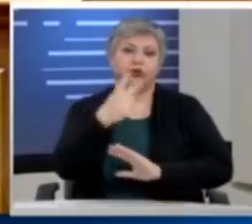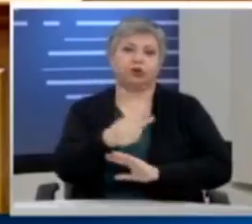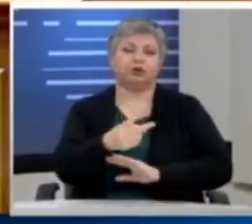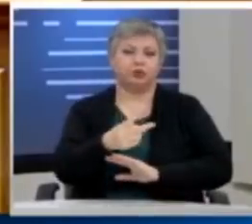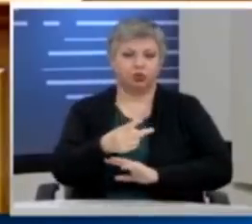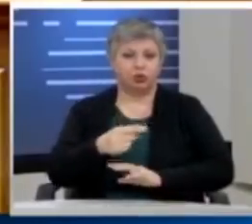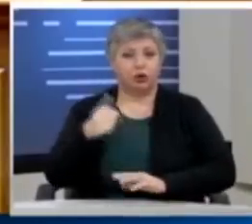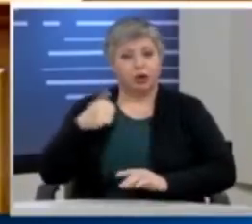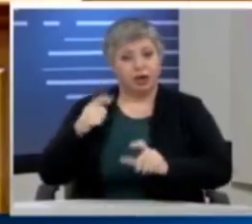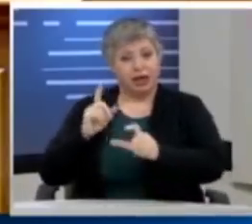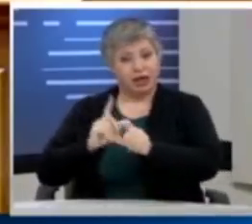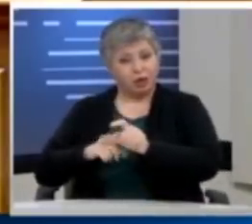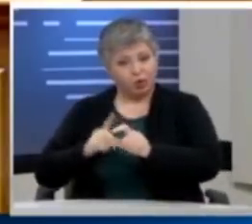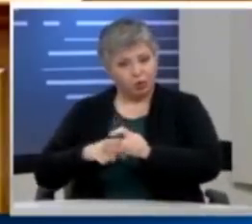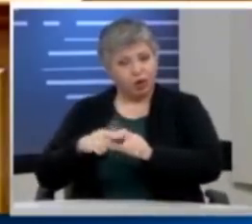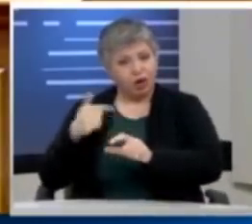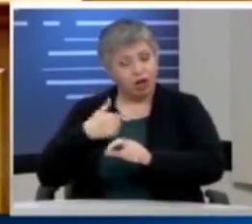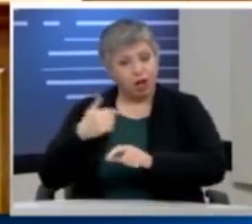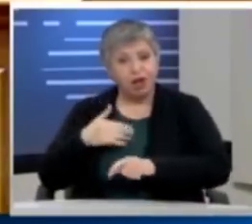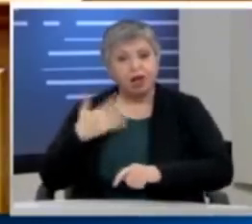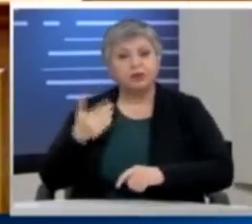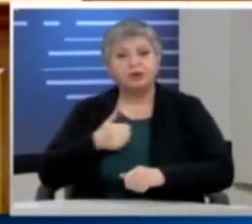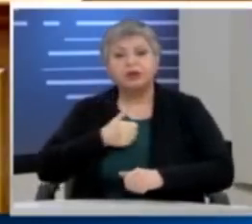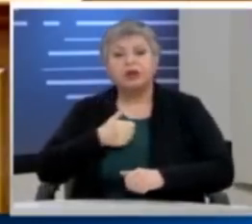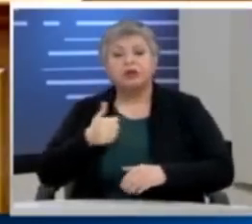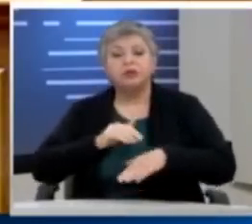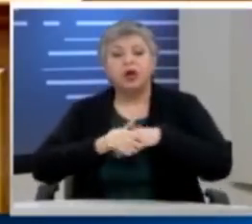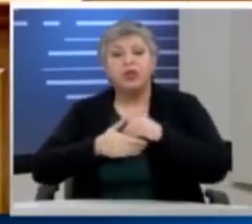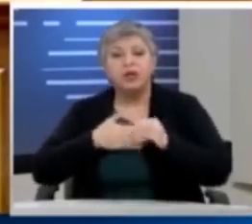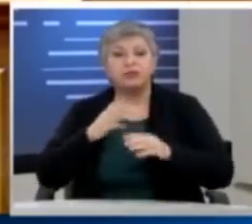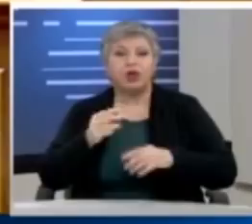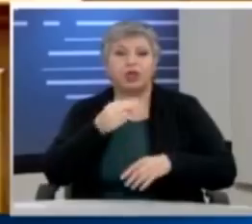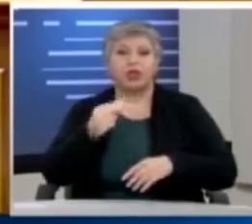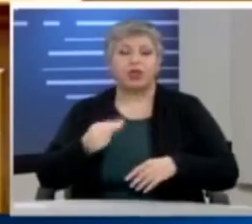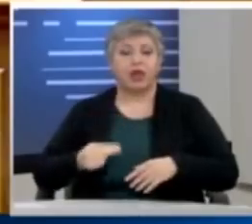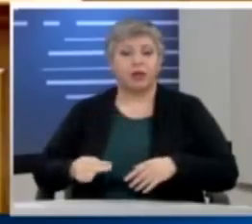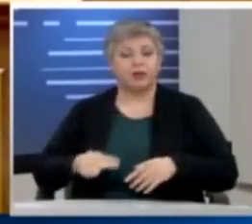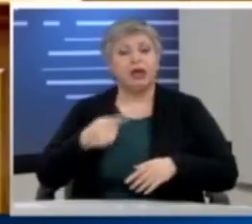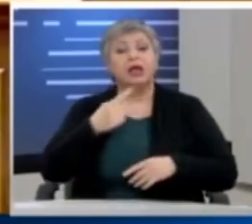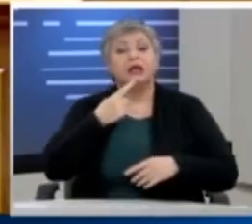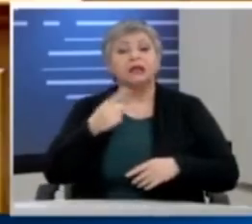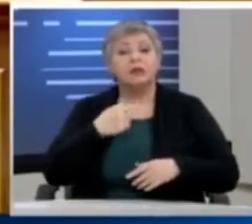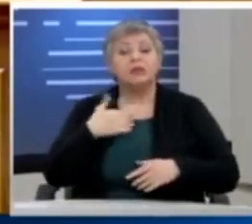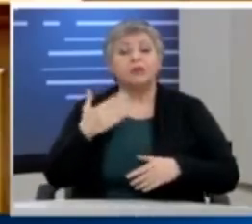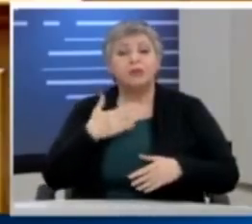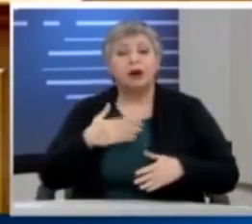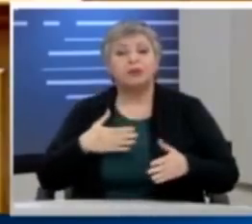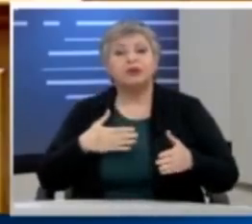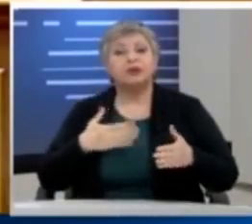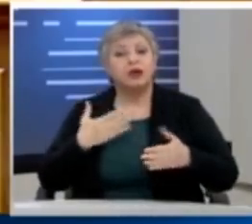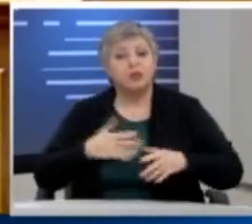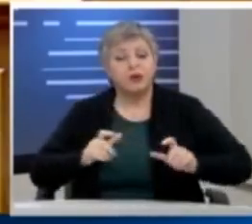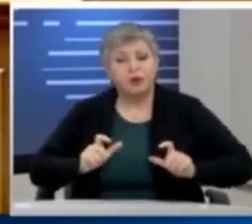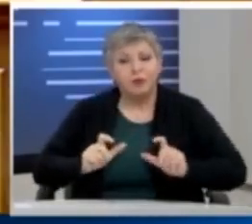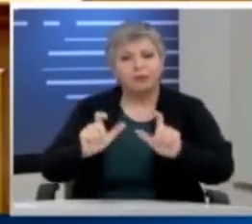αντίθεση με όλους εσάς που τσακώνεστε μόνο για το όνομα της γειτονικής χώρας, προέβαλε την ανάγκη να μπουν εμπόδια στα σχέδια των ΗΠΑ